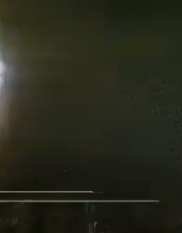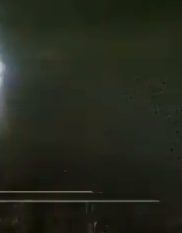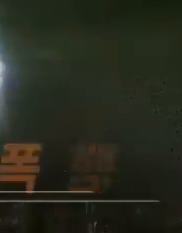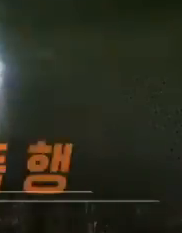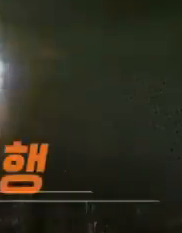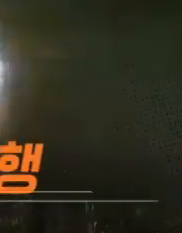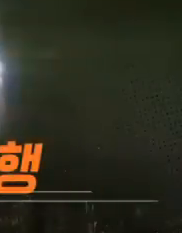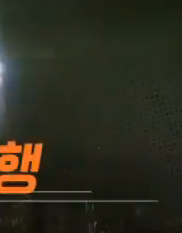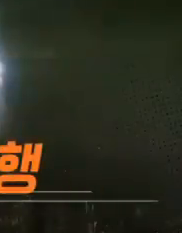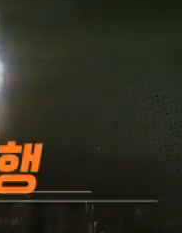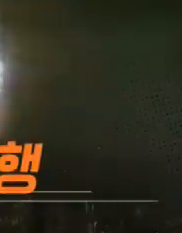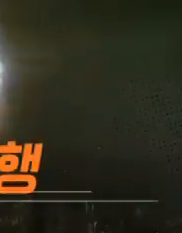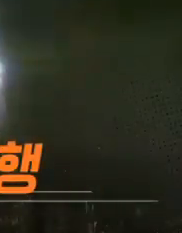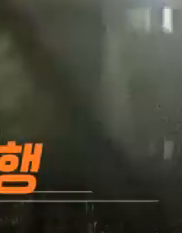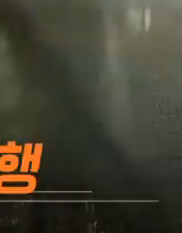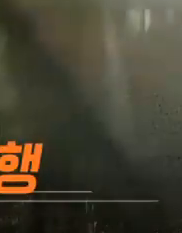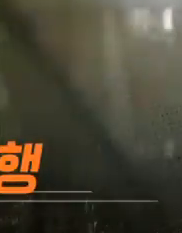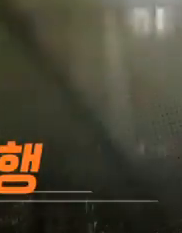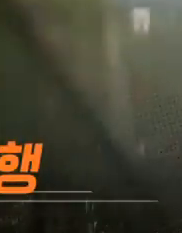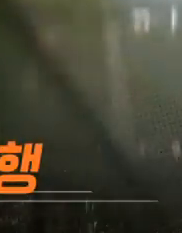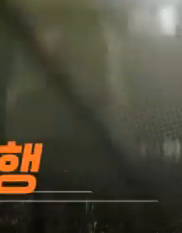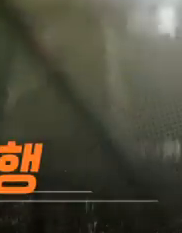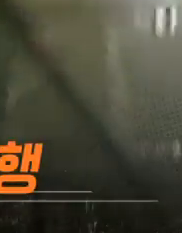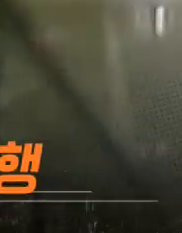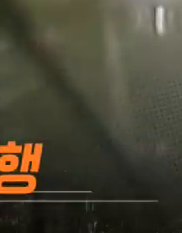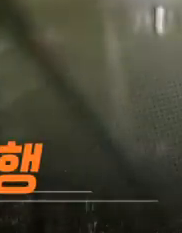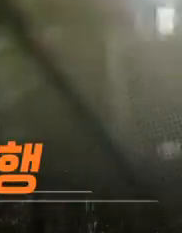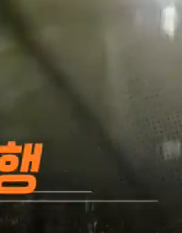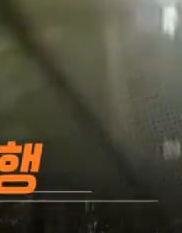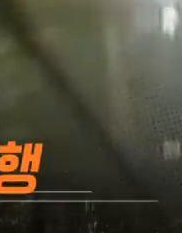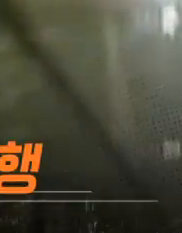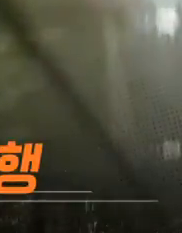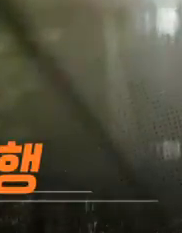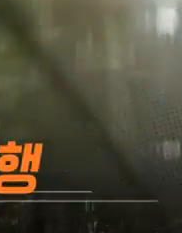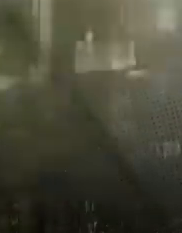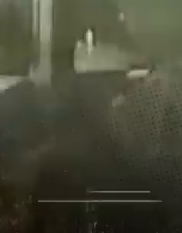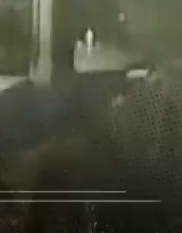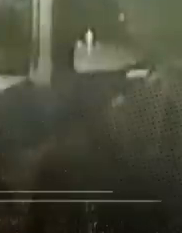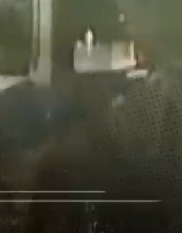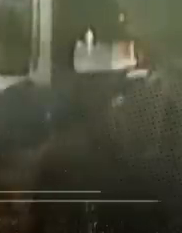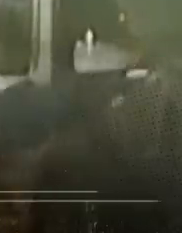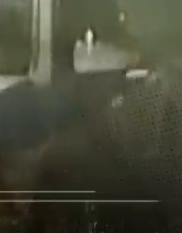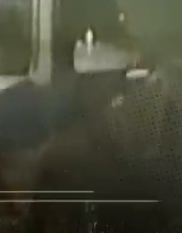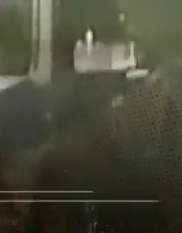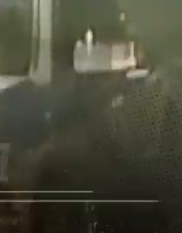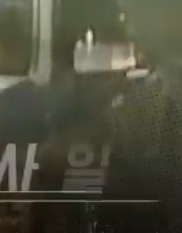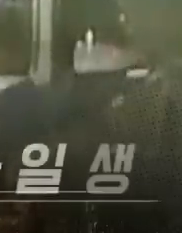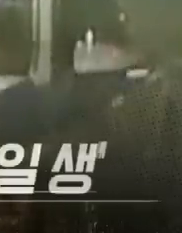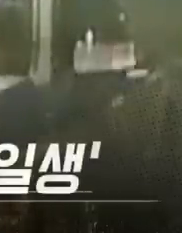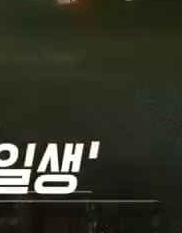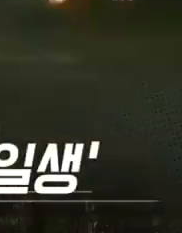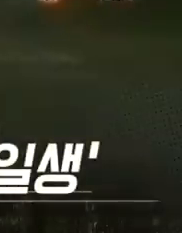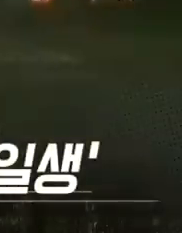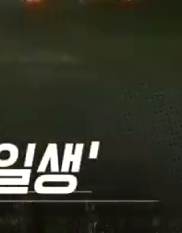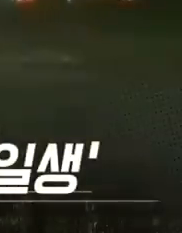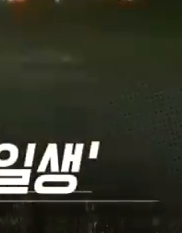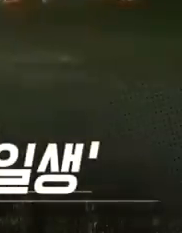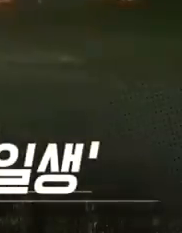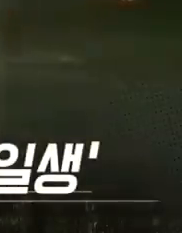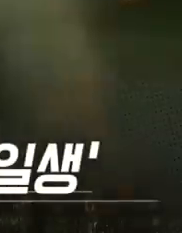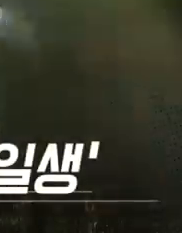60대 남성이 만취 상태로 택시기사와 다른 승객을 폭행했습니다 택시기사는 자세 동안 혼수상태에